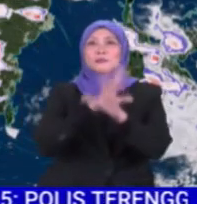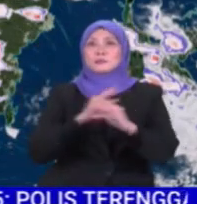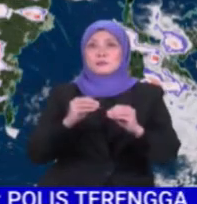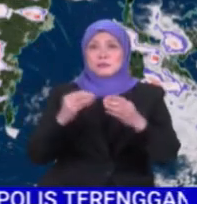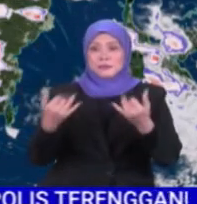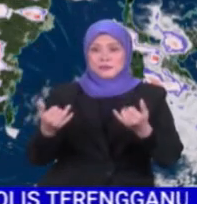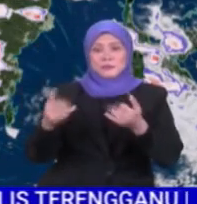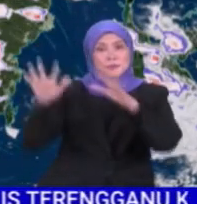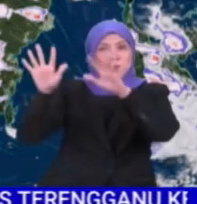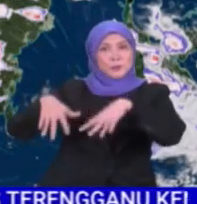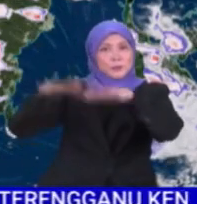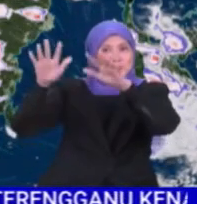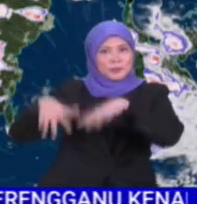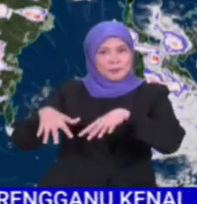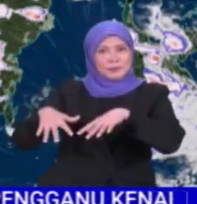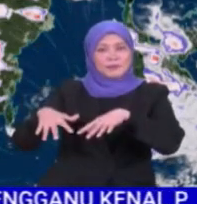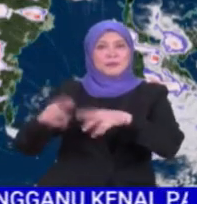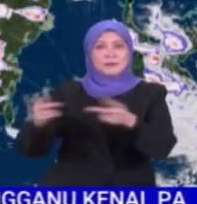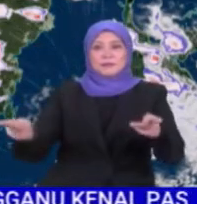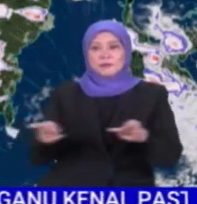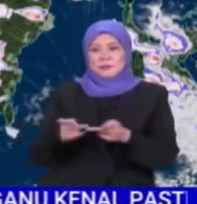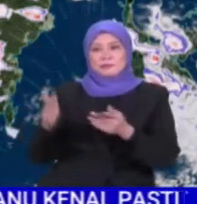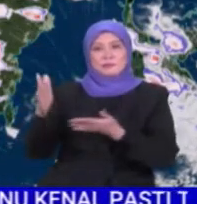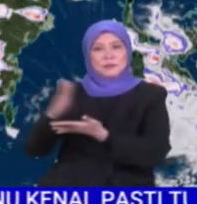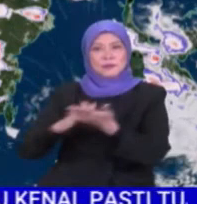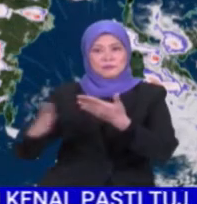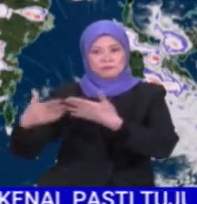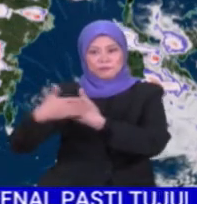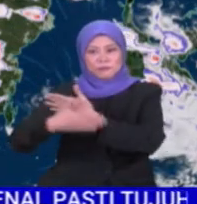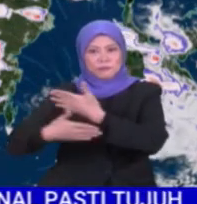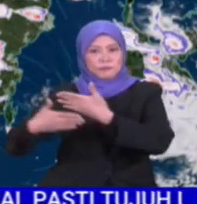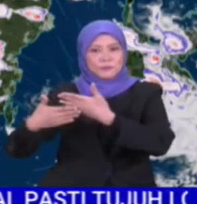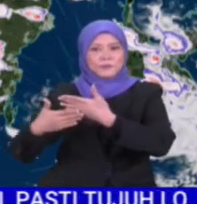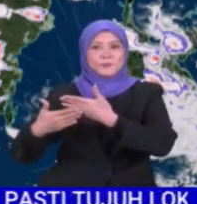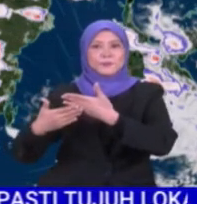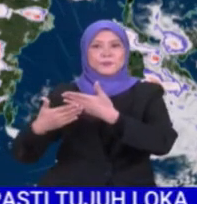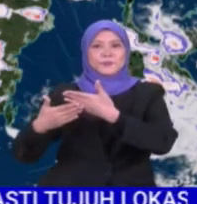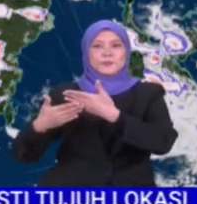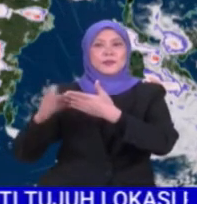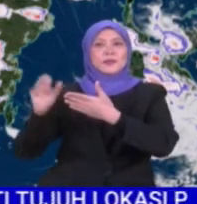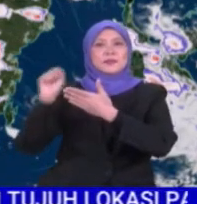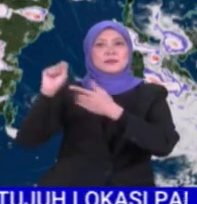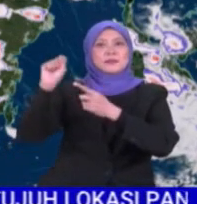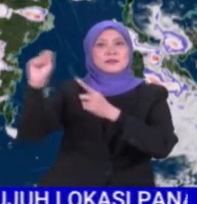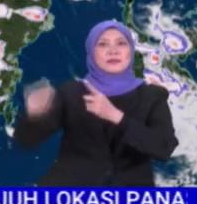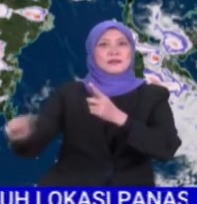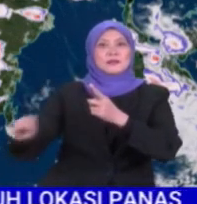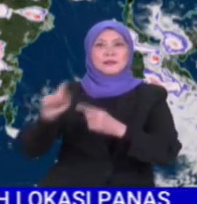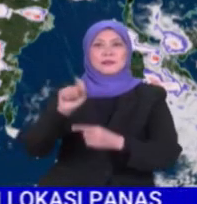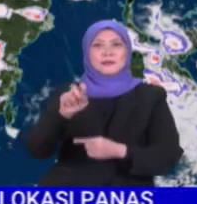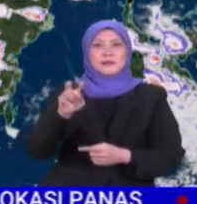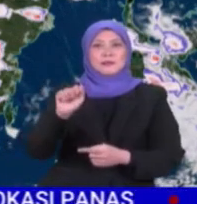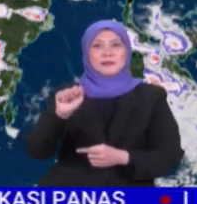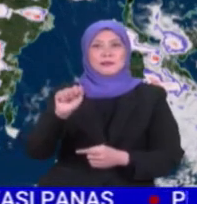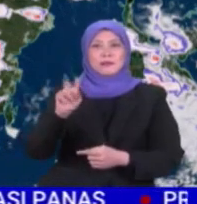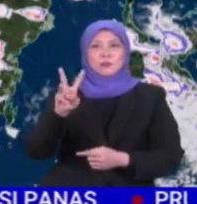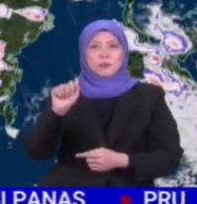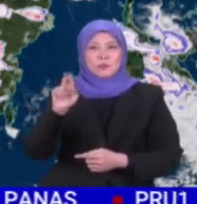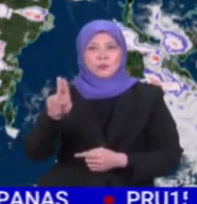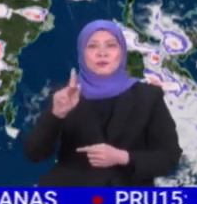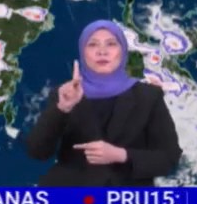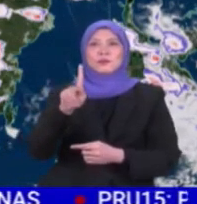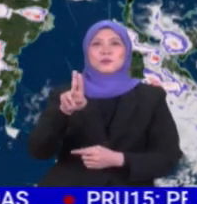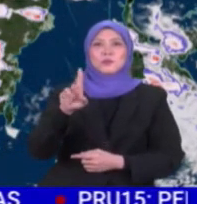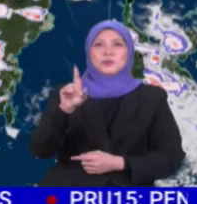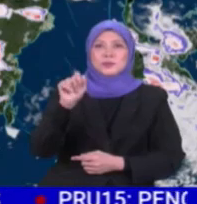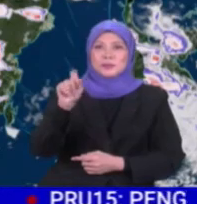petir kini sedang berlaku juga di hampir ke semua bahagian dan ianya lebih tertumpu di bahagian Sandakan, Tawau dan juga di bahagian Kudat.